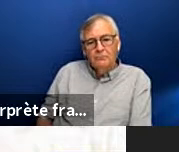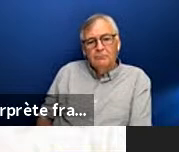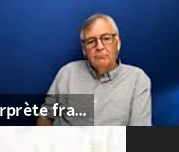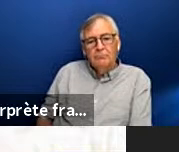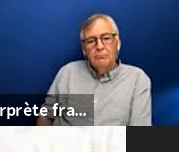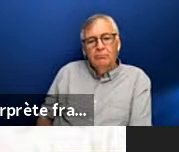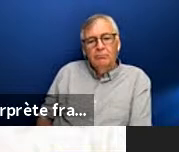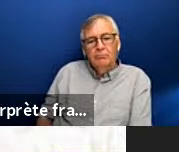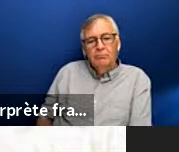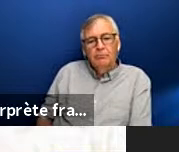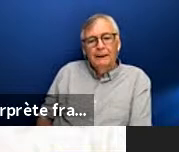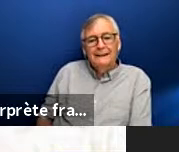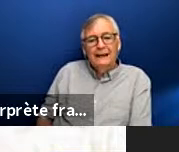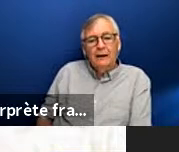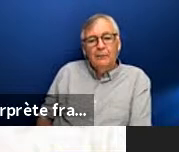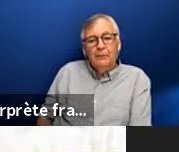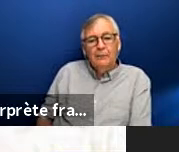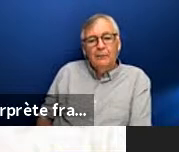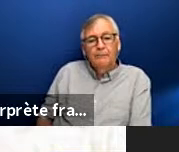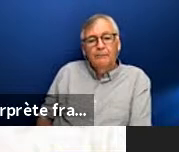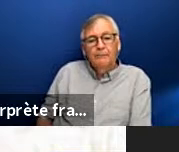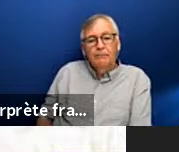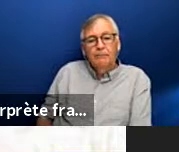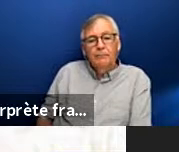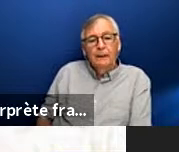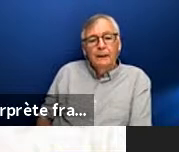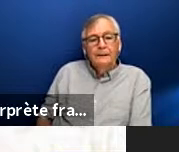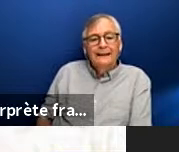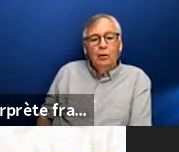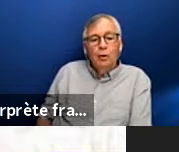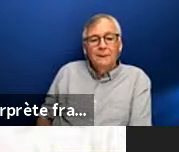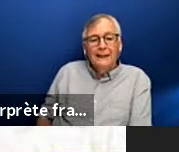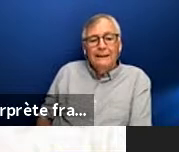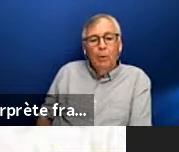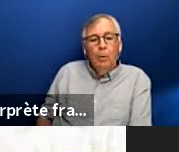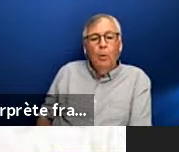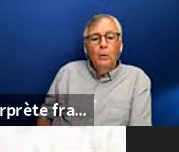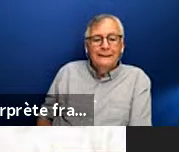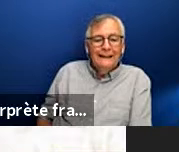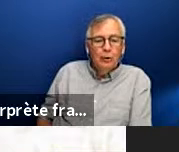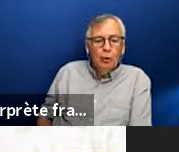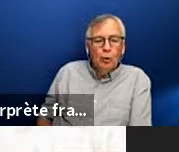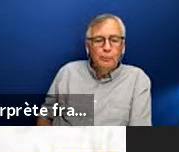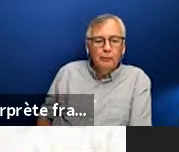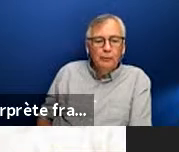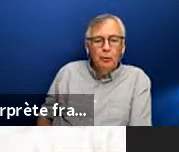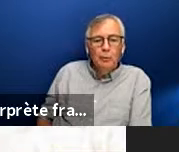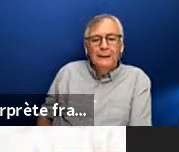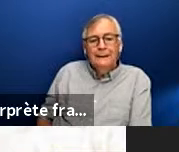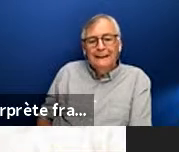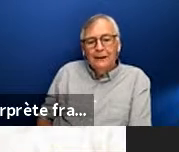ça. Par exemple, des groupes d'animaux, des